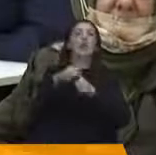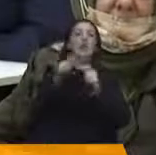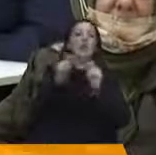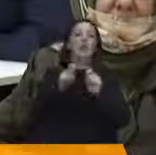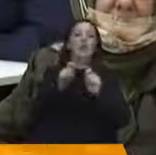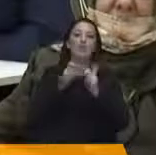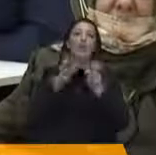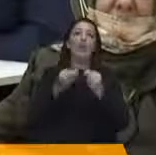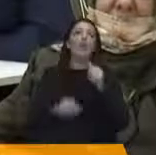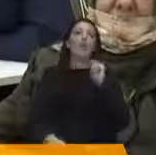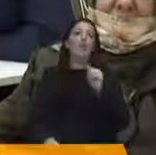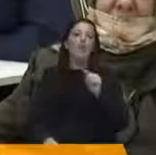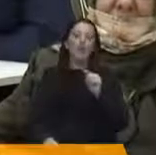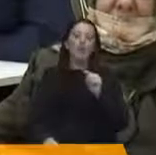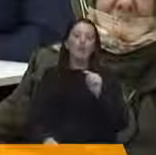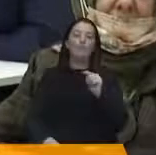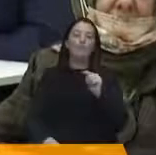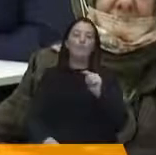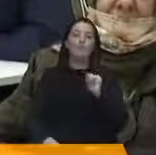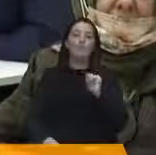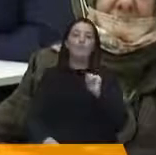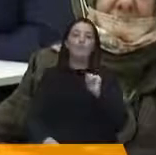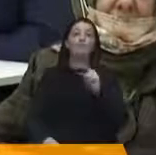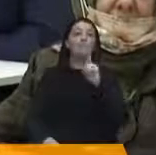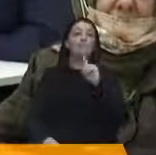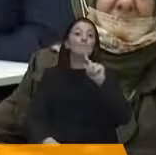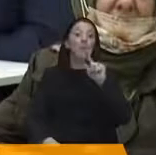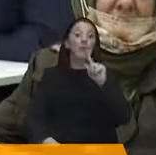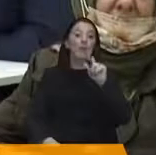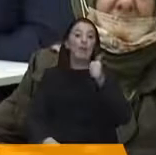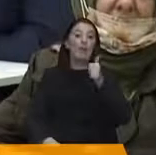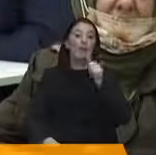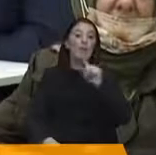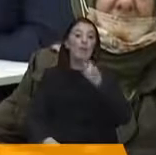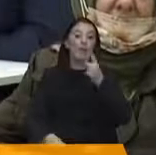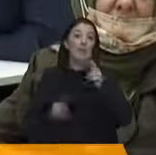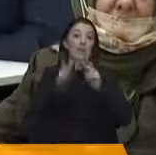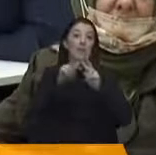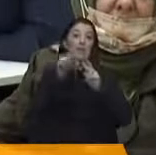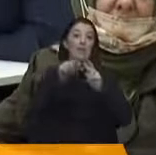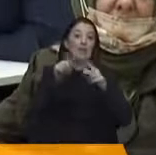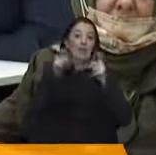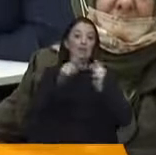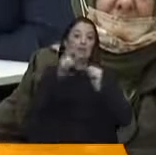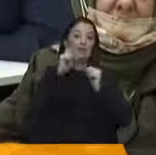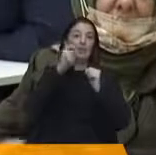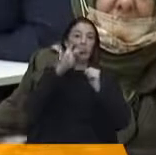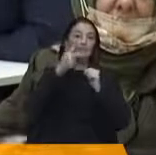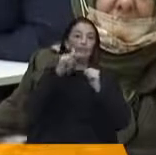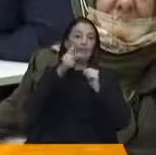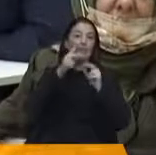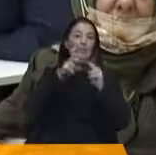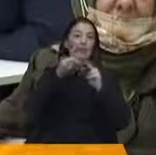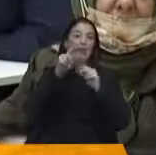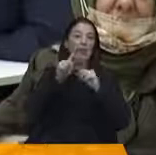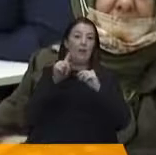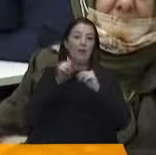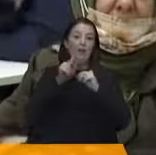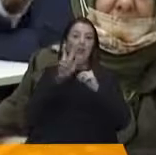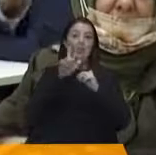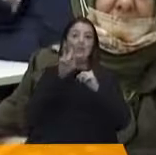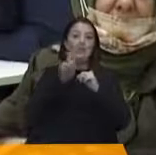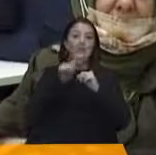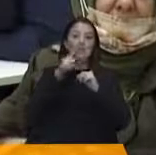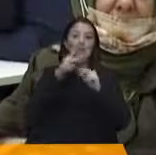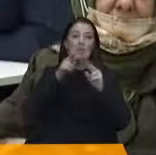Yapılacak olan bu. Neticede ne olacak? 116 bin metrekarelik alanda 93 bin metrekarelik,